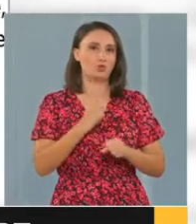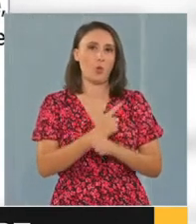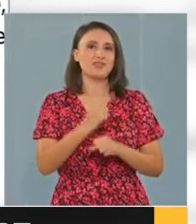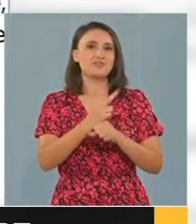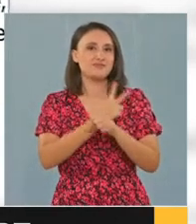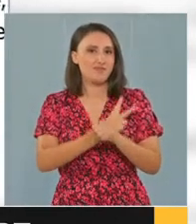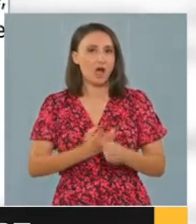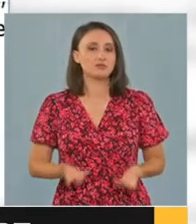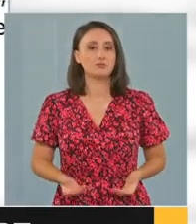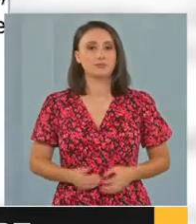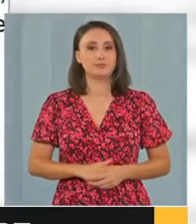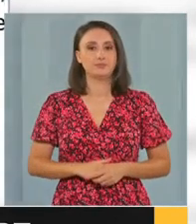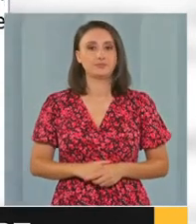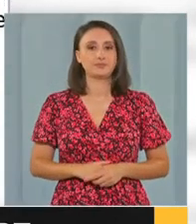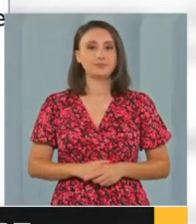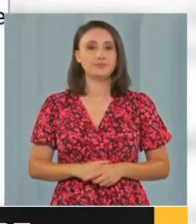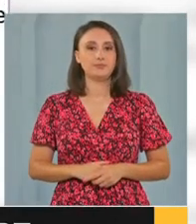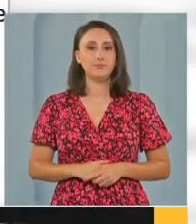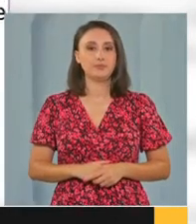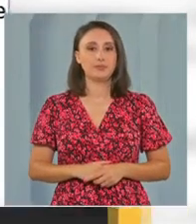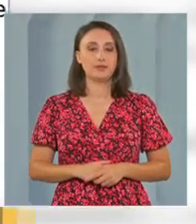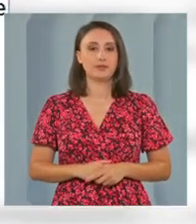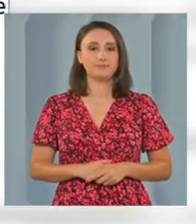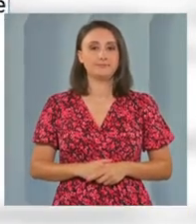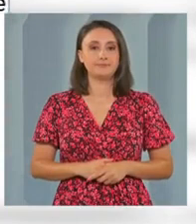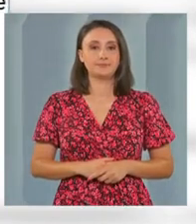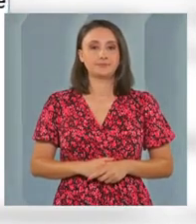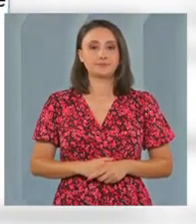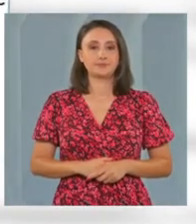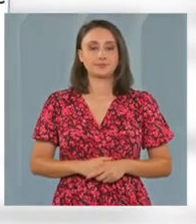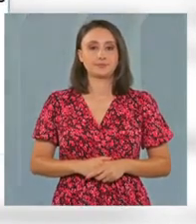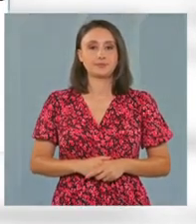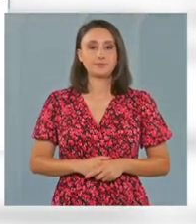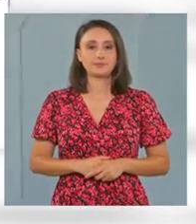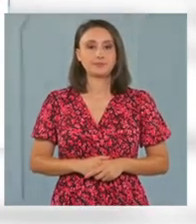statul pe care îl întrețin din propriile buzunare a concluzionat deputatul Bogdan rodeanu